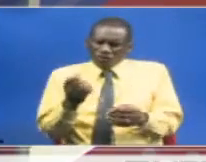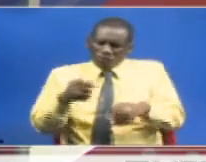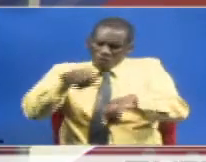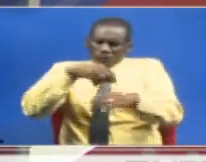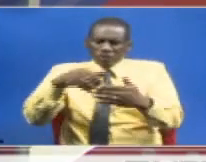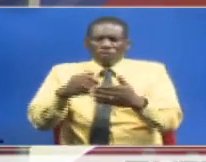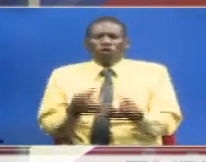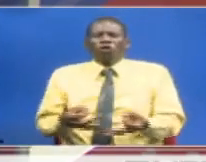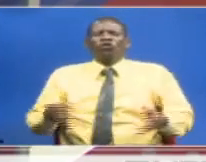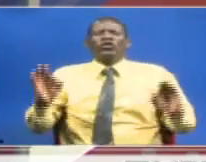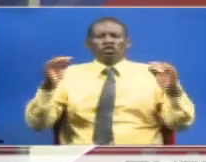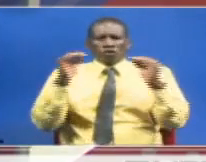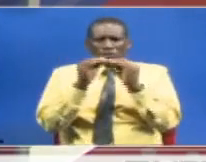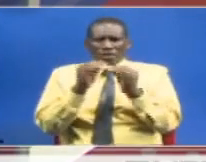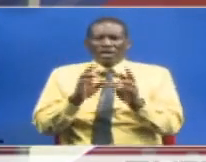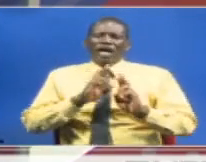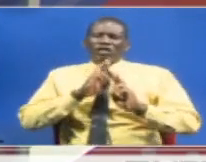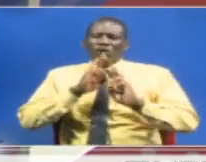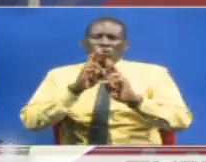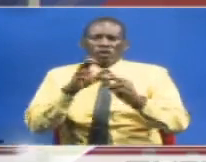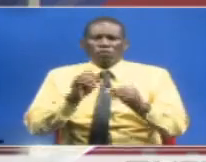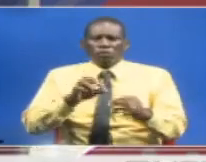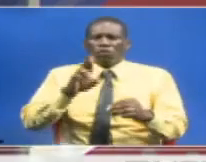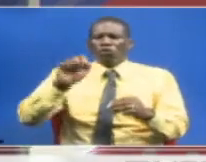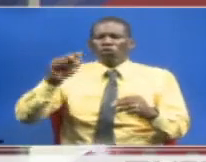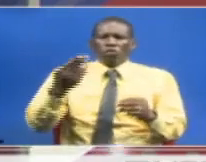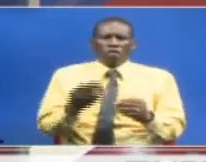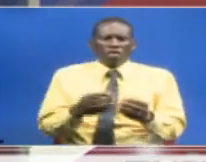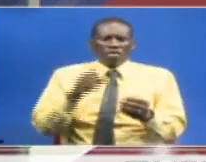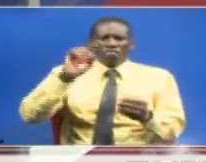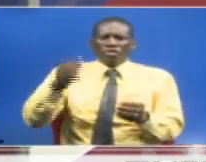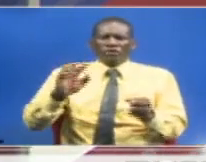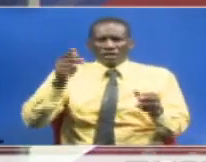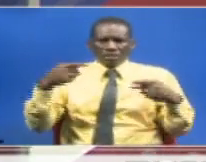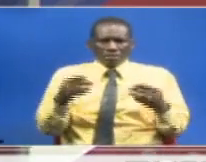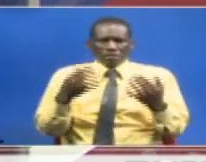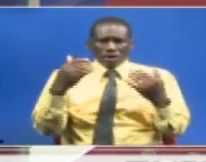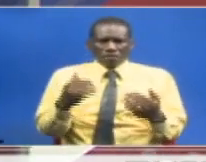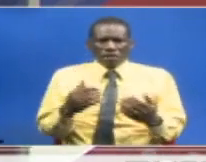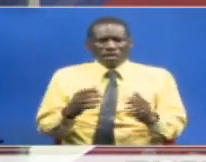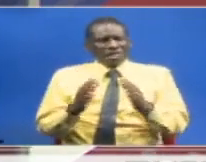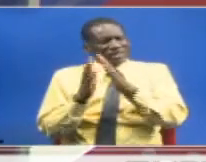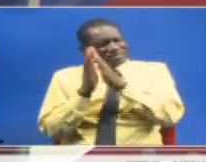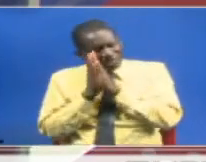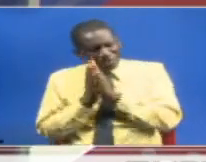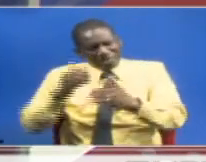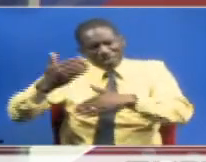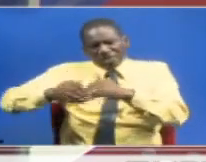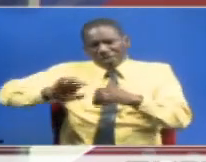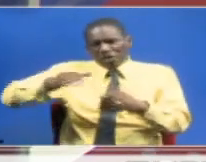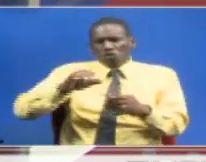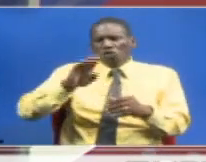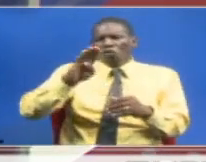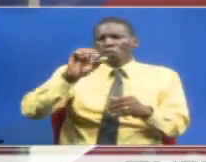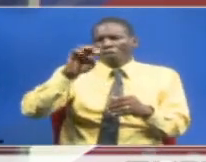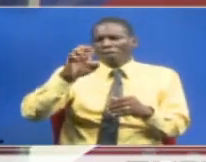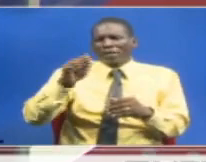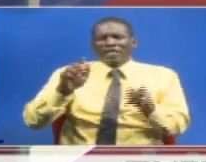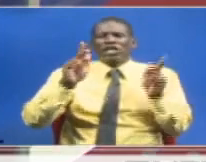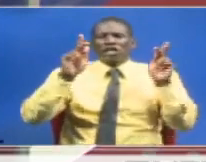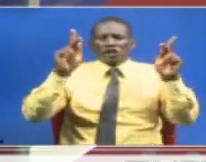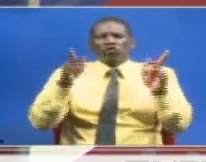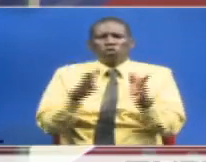rasmi. Anavyoripoti mwanahabari wetu Ruth Armway, maelfu ya Wakenya wamelazimika kulala katika kaunti rani za Bomet, Kisumu, Nakuru